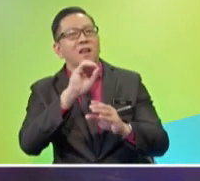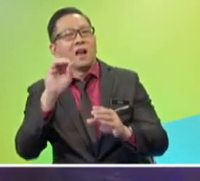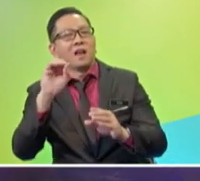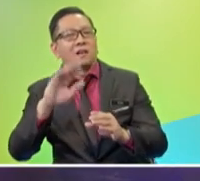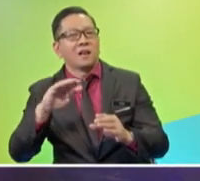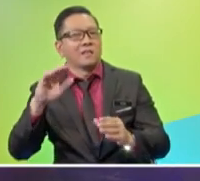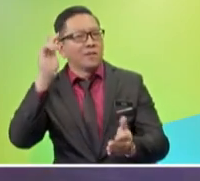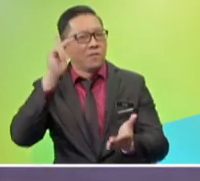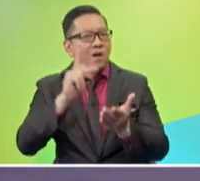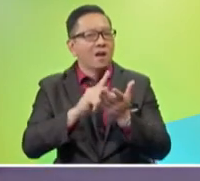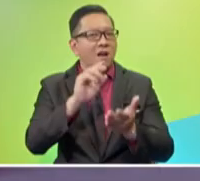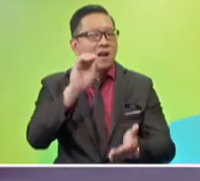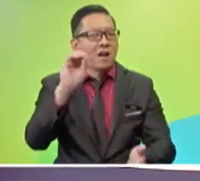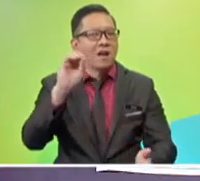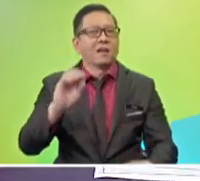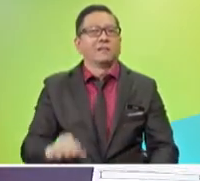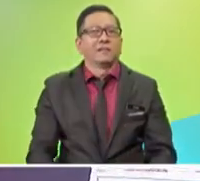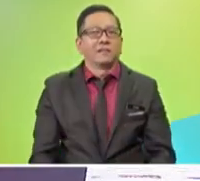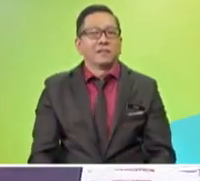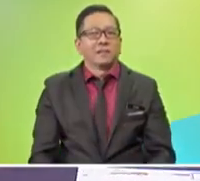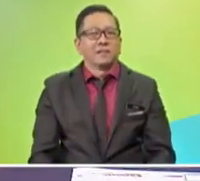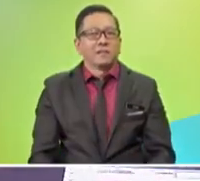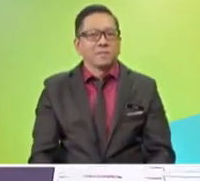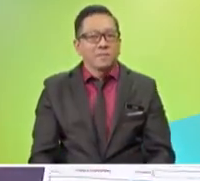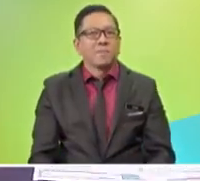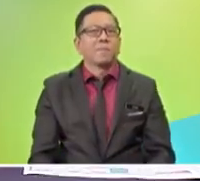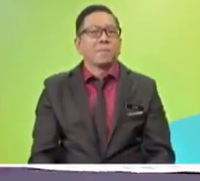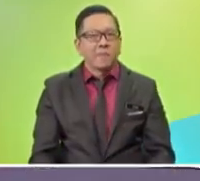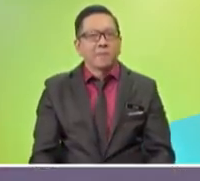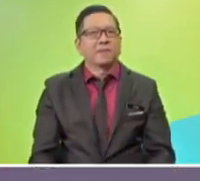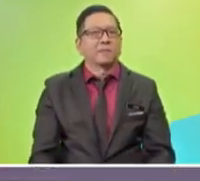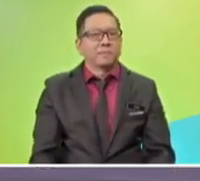adik kenal sifar.